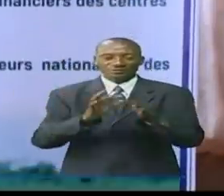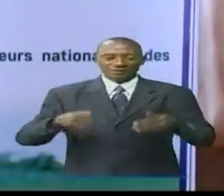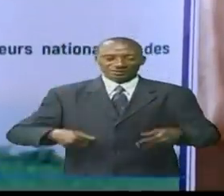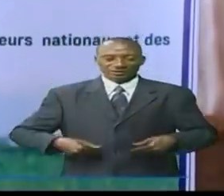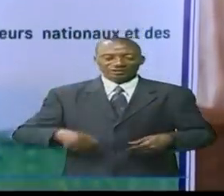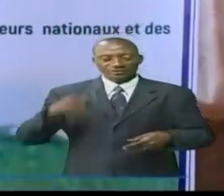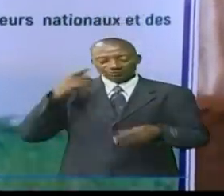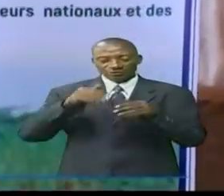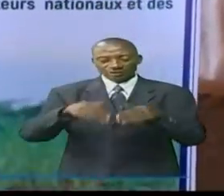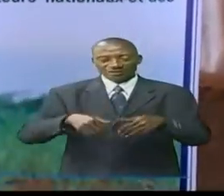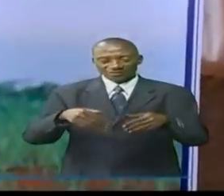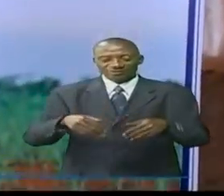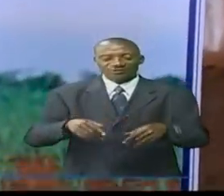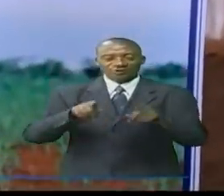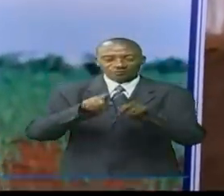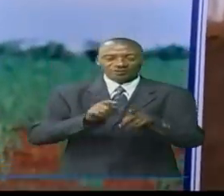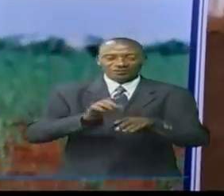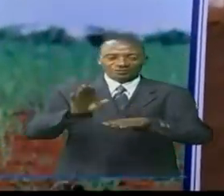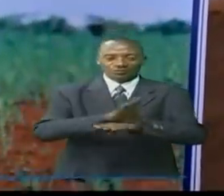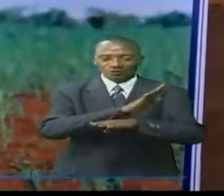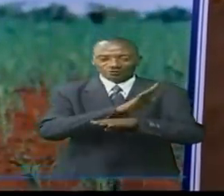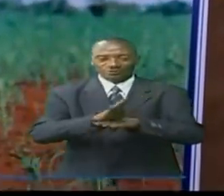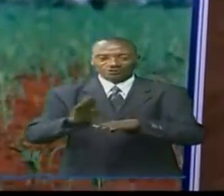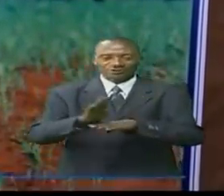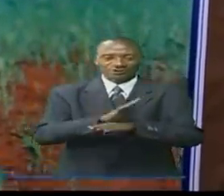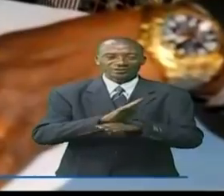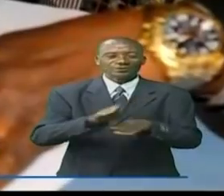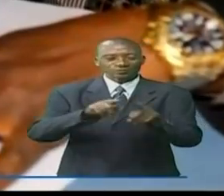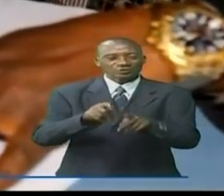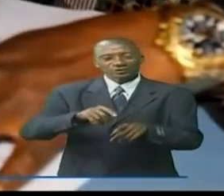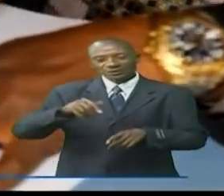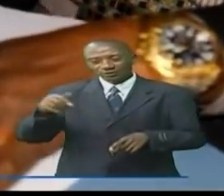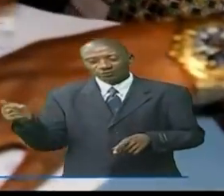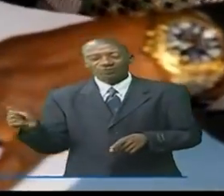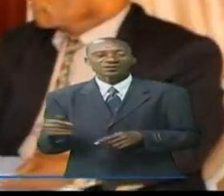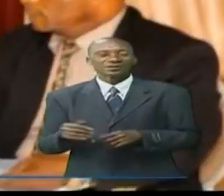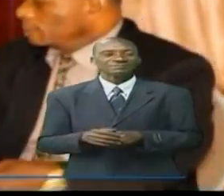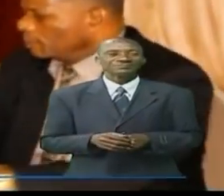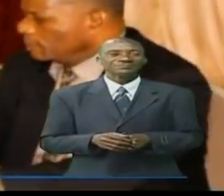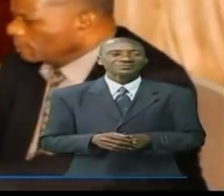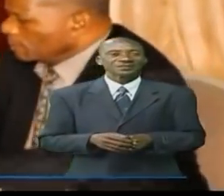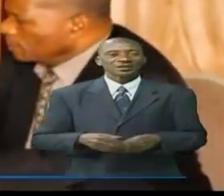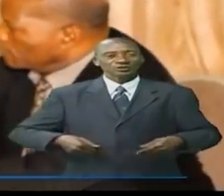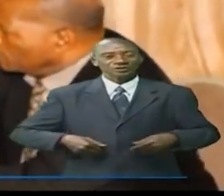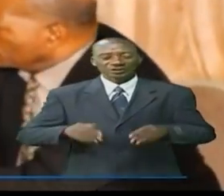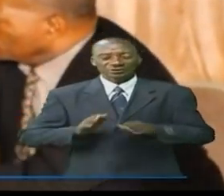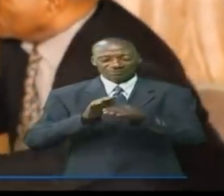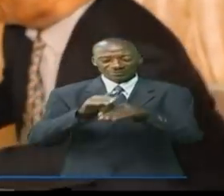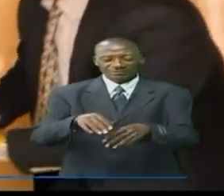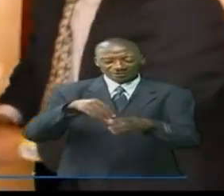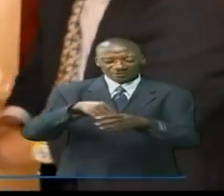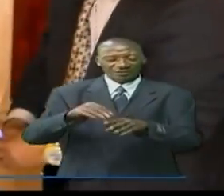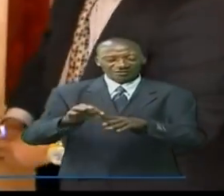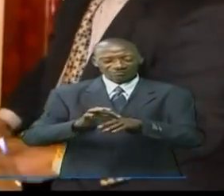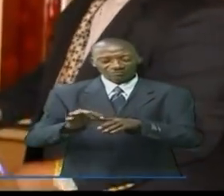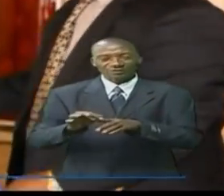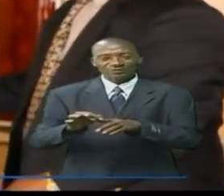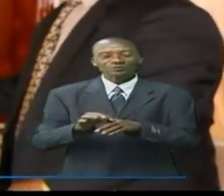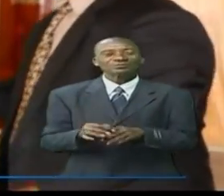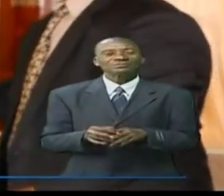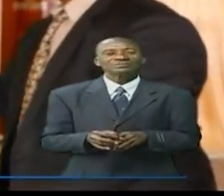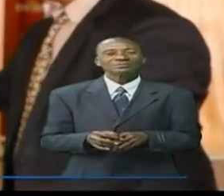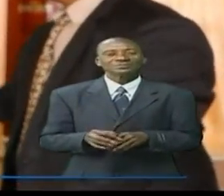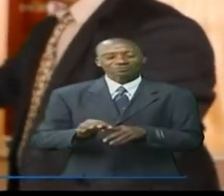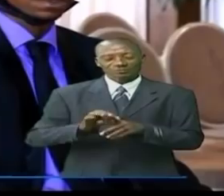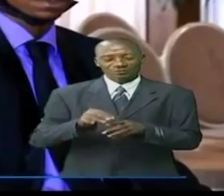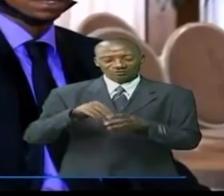et l'agrobusiness, et les 6 centres d'incubation s'engagent dans la formation et l'accompagnement des jeunes entrepreneurs dans